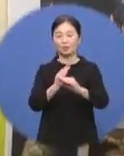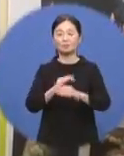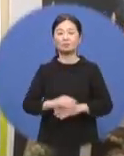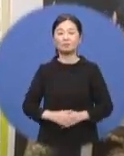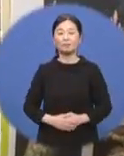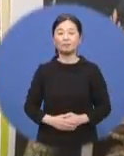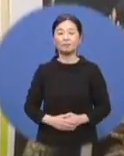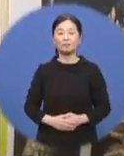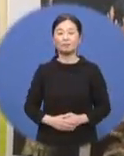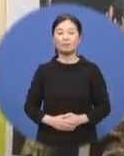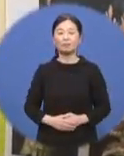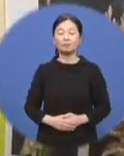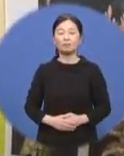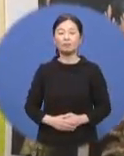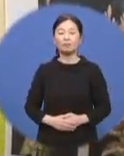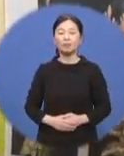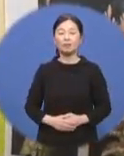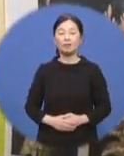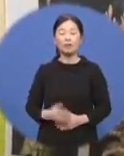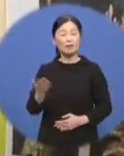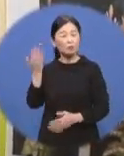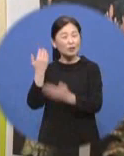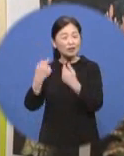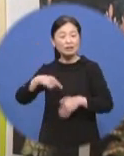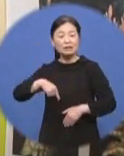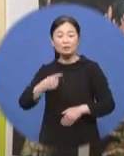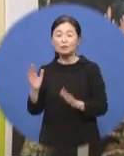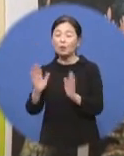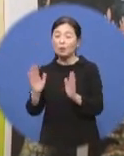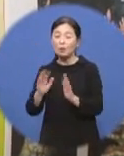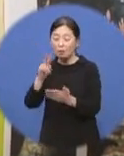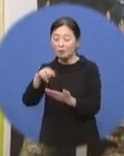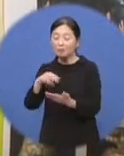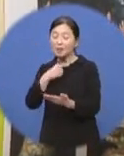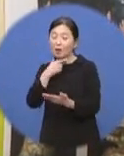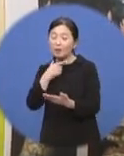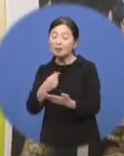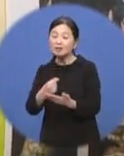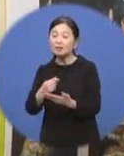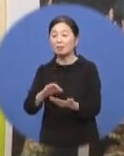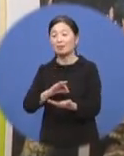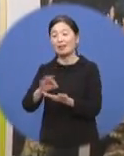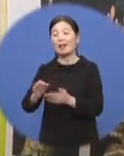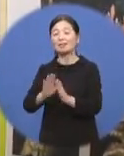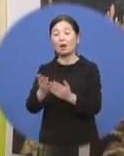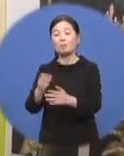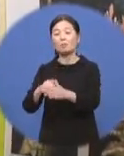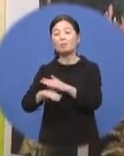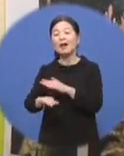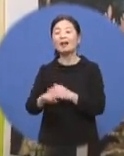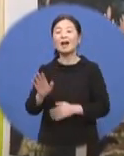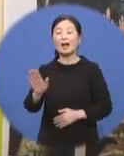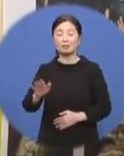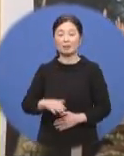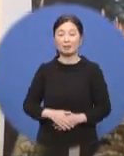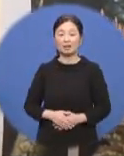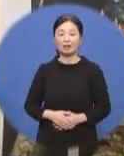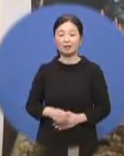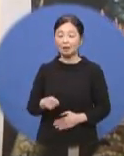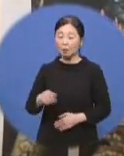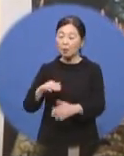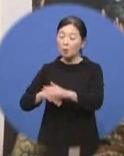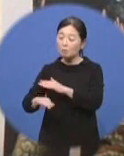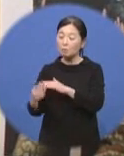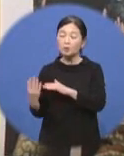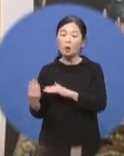子どもに読ませてあげたいなと思って昔買ってた本で、それが置いてあったので、はい、なかなか私も活用できてな